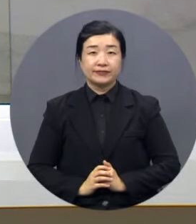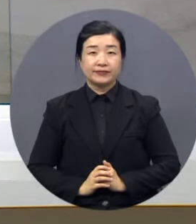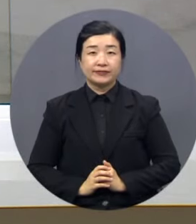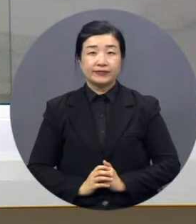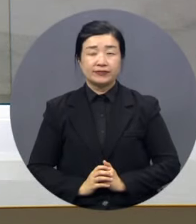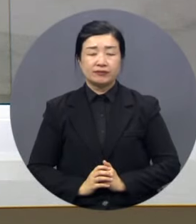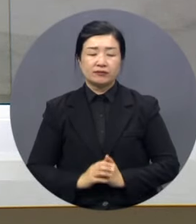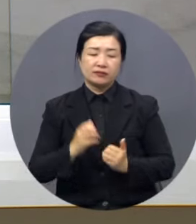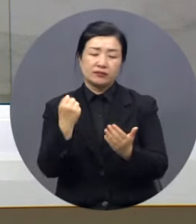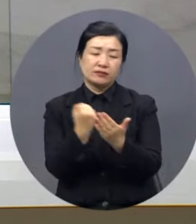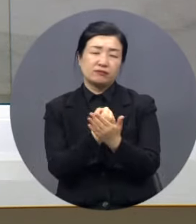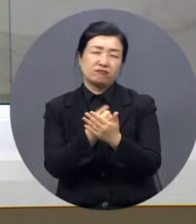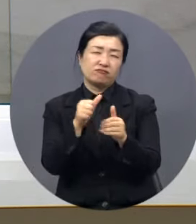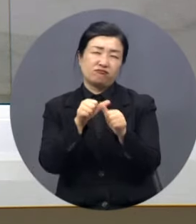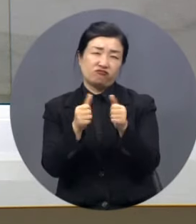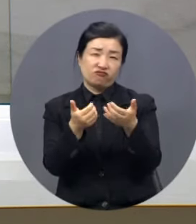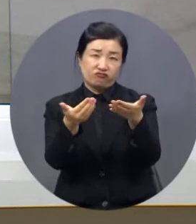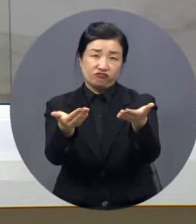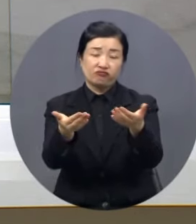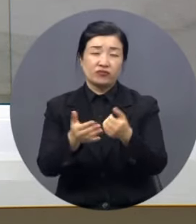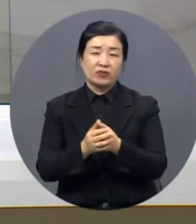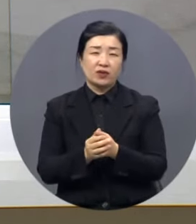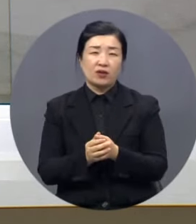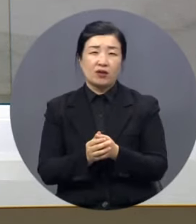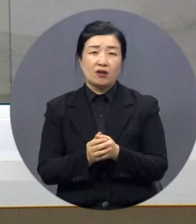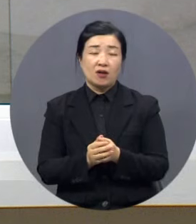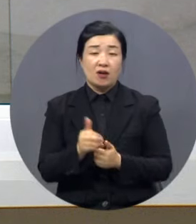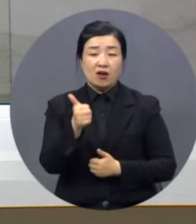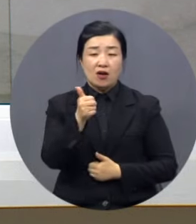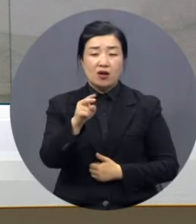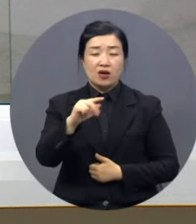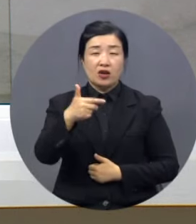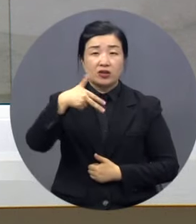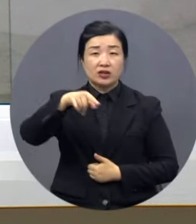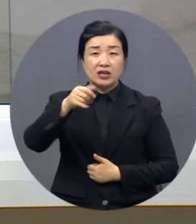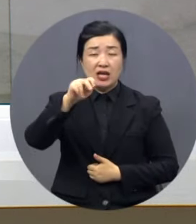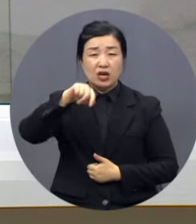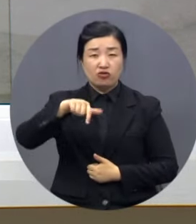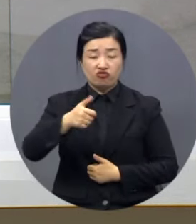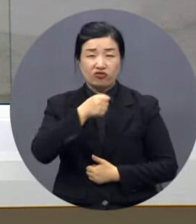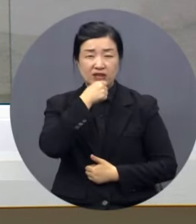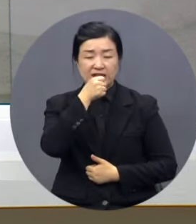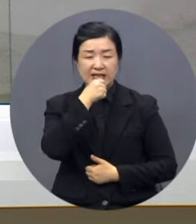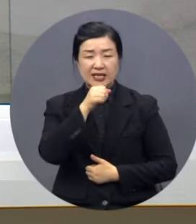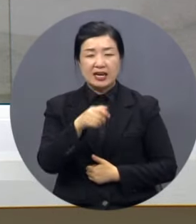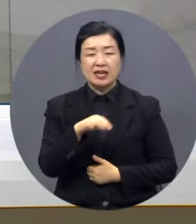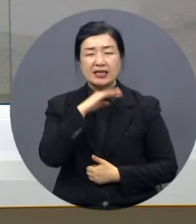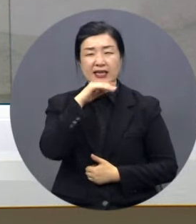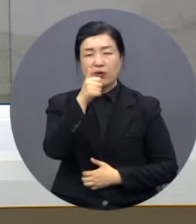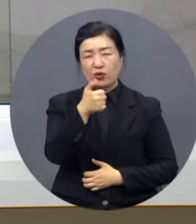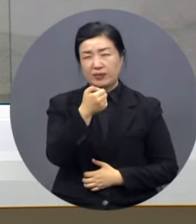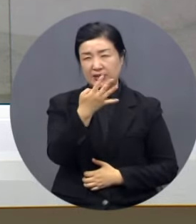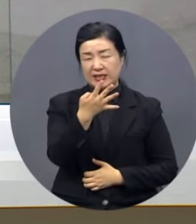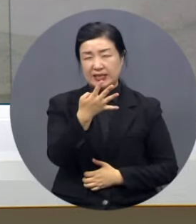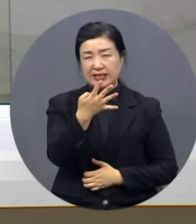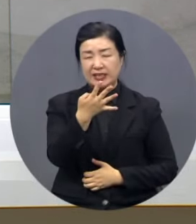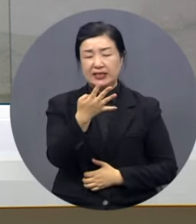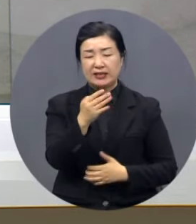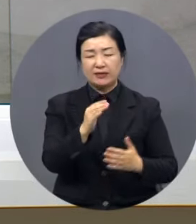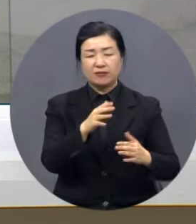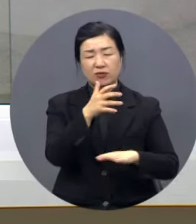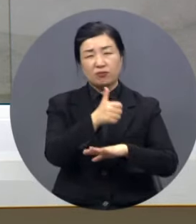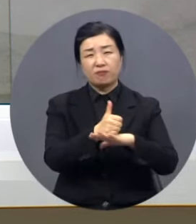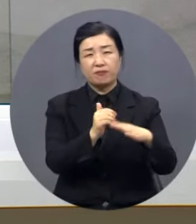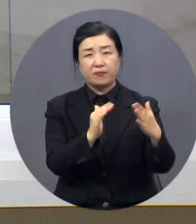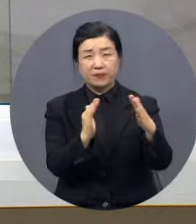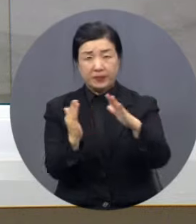다음은 안타까운 소식입니다. 본사 현재훈 기자가 오늘 향년 54세를 일기로